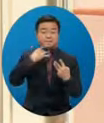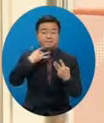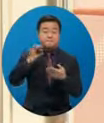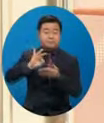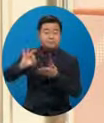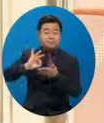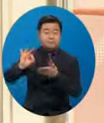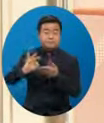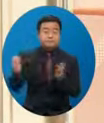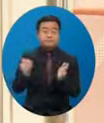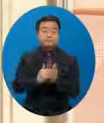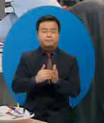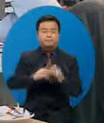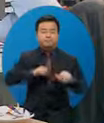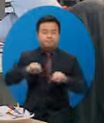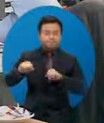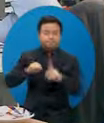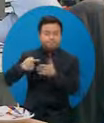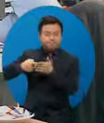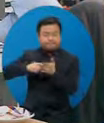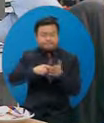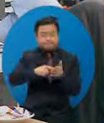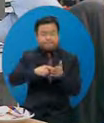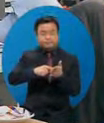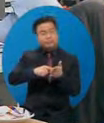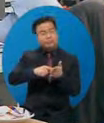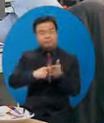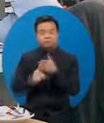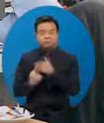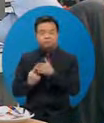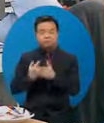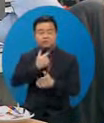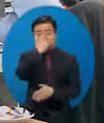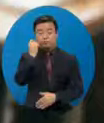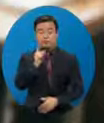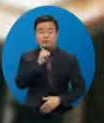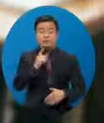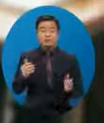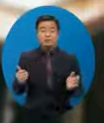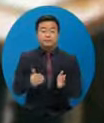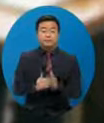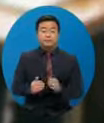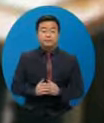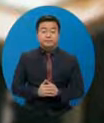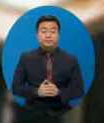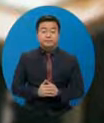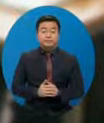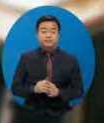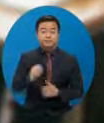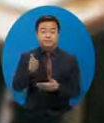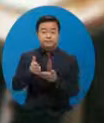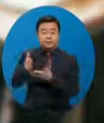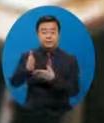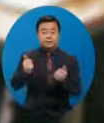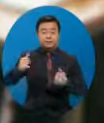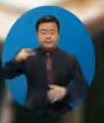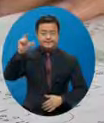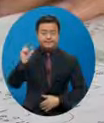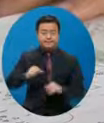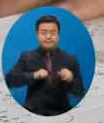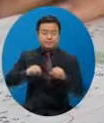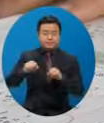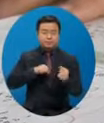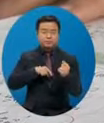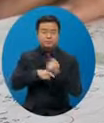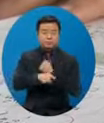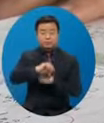집행됐습니다. 추진 의지가 부족했다는 비판이 나오는 이유입니다. 전문가들은 강력한 추진 의지와 예산